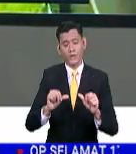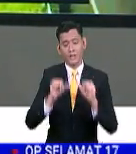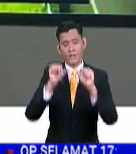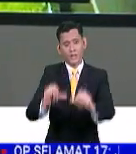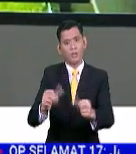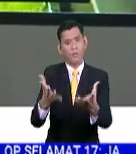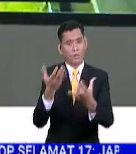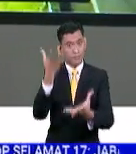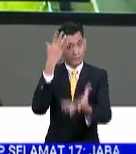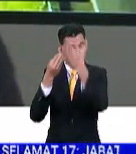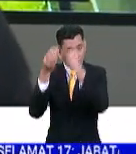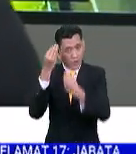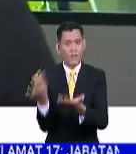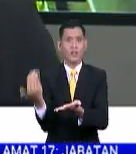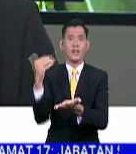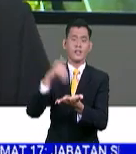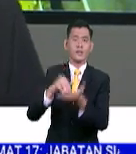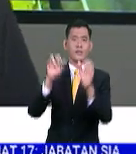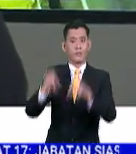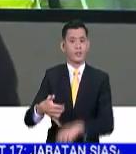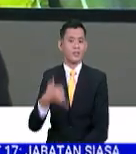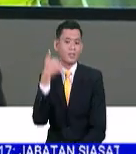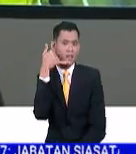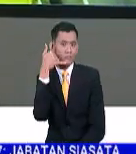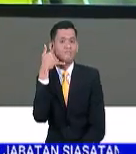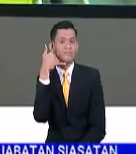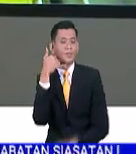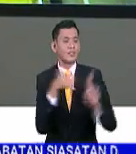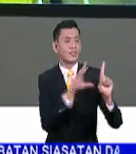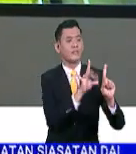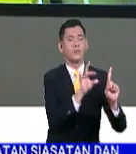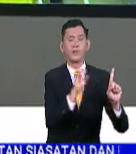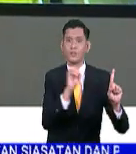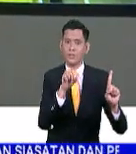mendapatkan info terkini, boleh terus hubungi LLM, talian hotline-nya